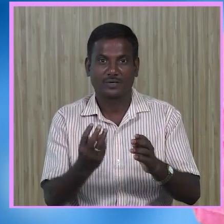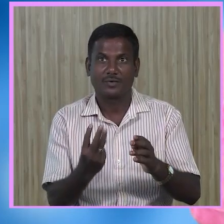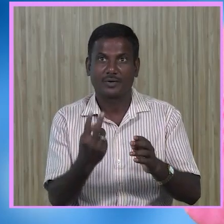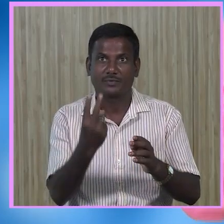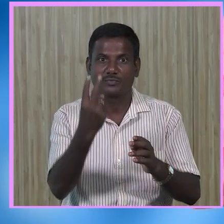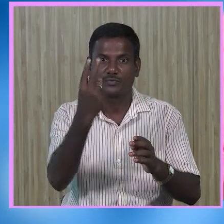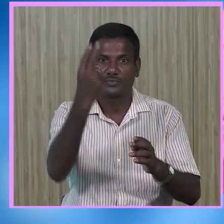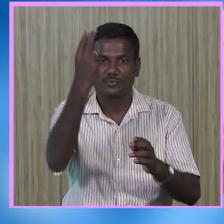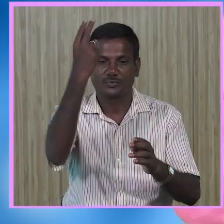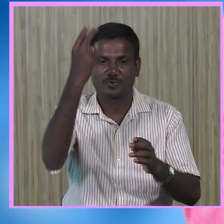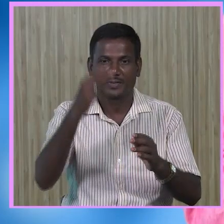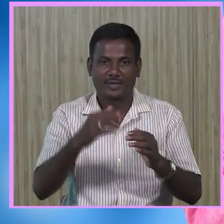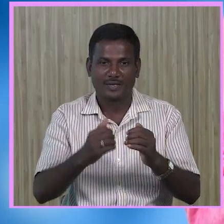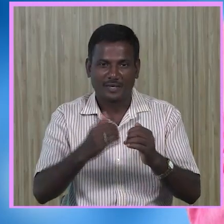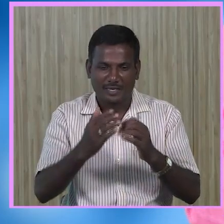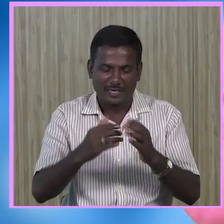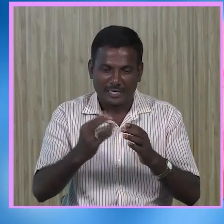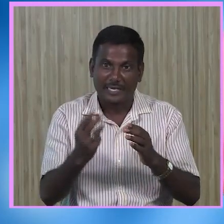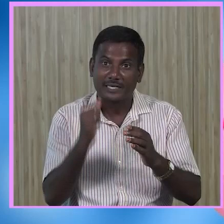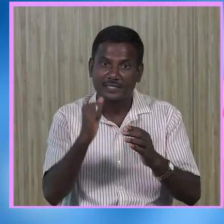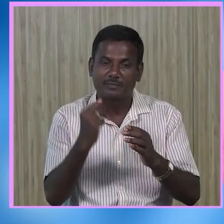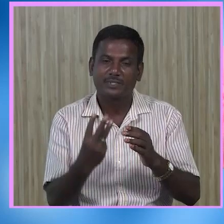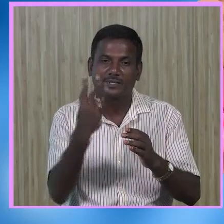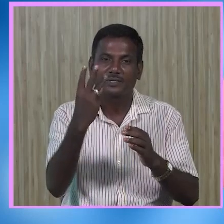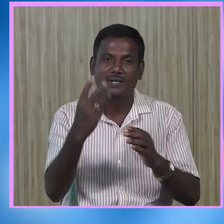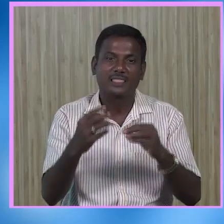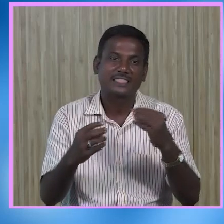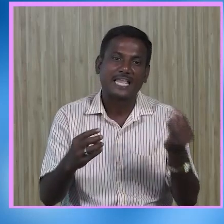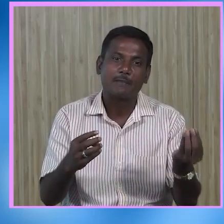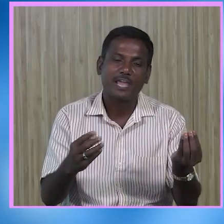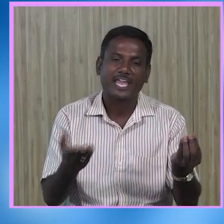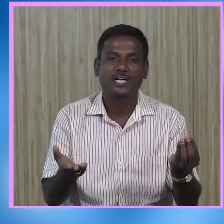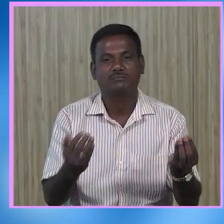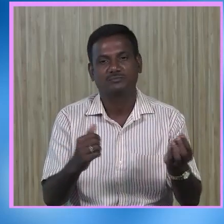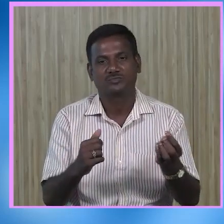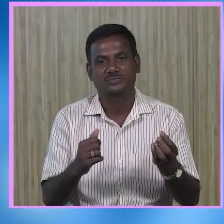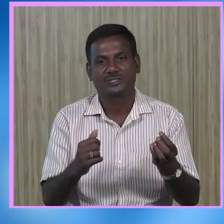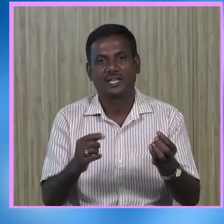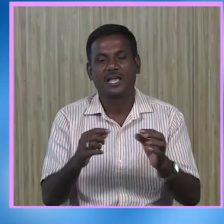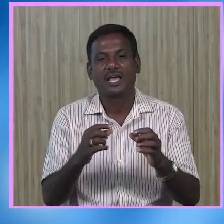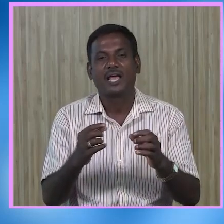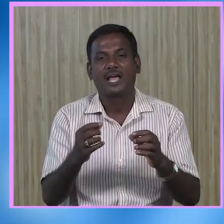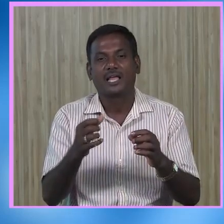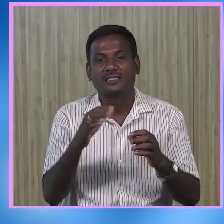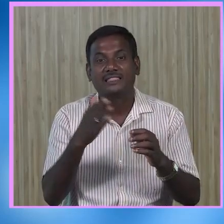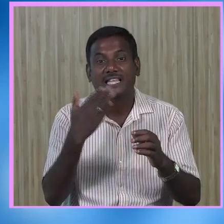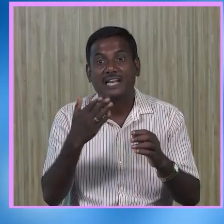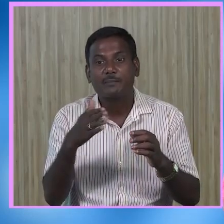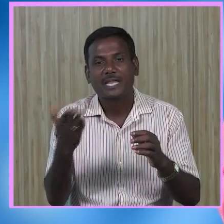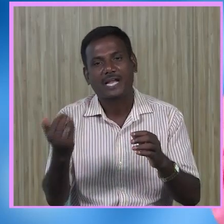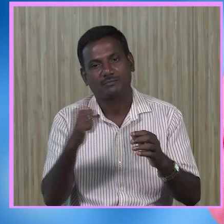ராக்கெட்டுடைய இயக்கு பொருட்களான திண்ம இயக்கு பொருட்கள், திரவ இயக்கு பொருட்கள்,